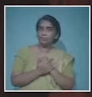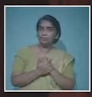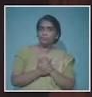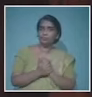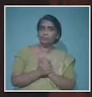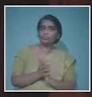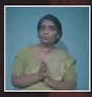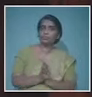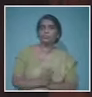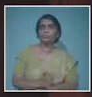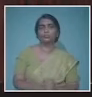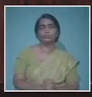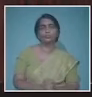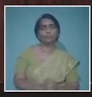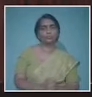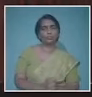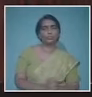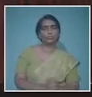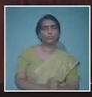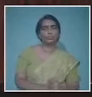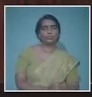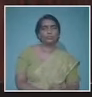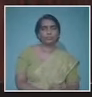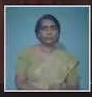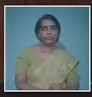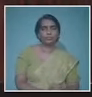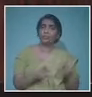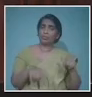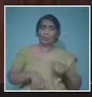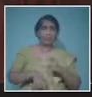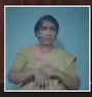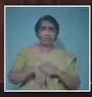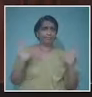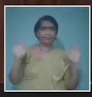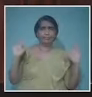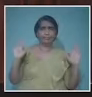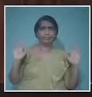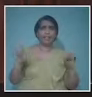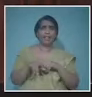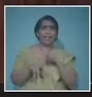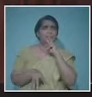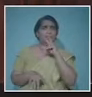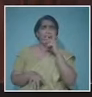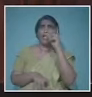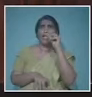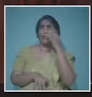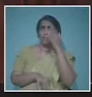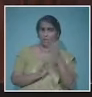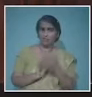මේ පැහැදිලි කර ගැනීම වෙනම කරගන්න දැන් වෙලාව දවල් 11යි.